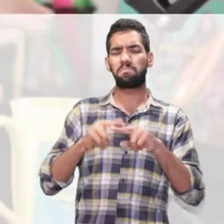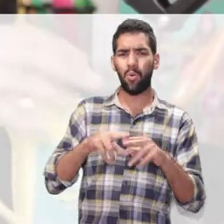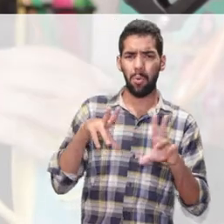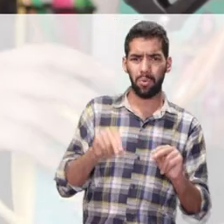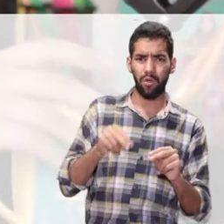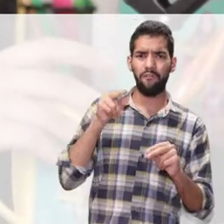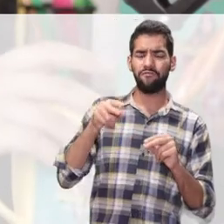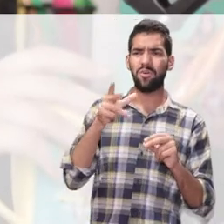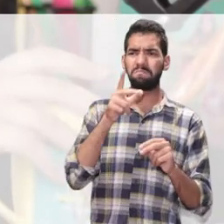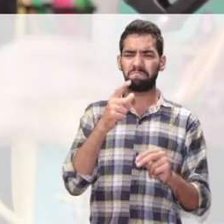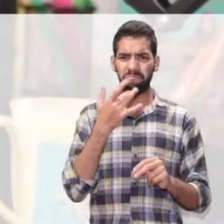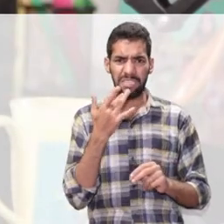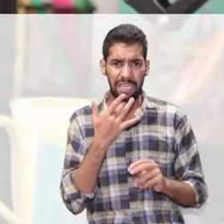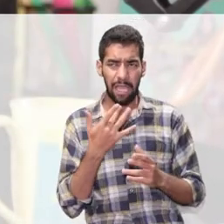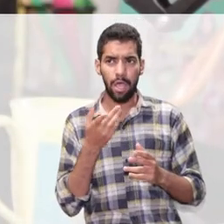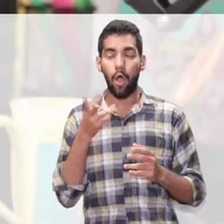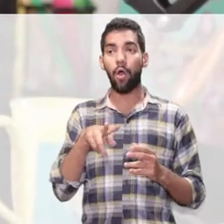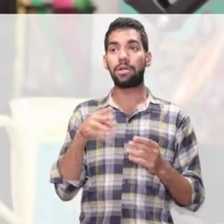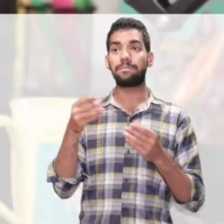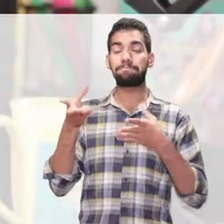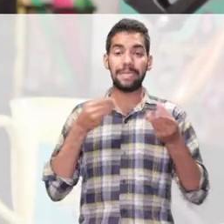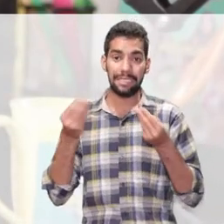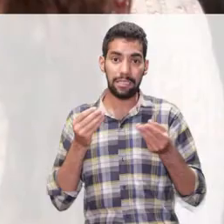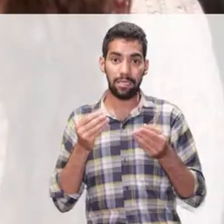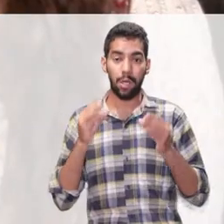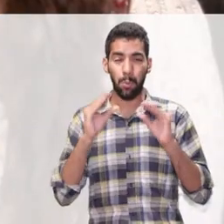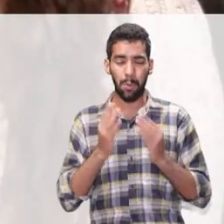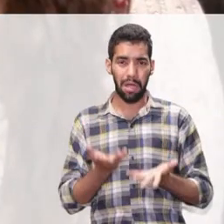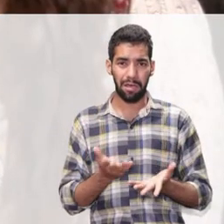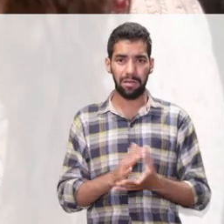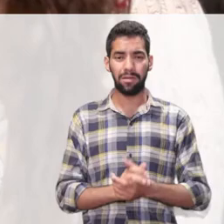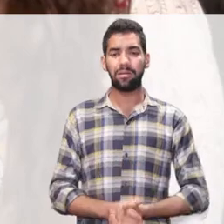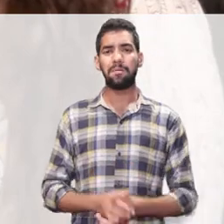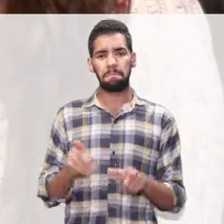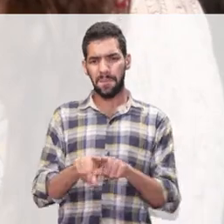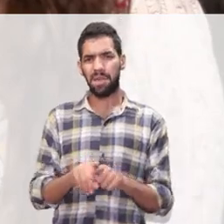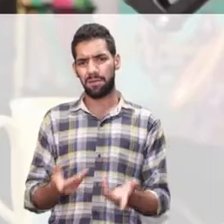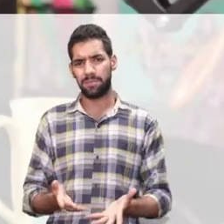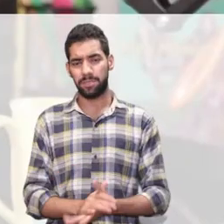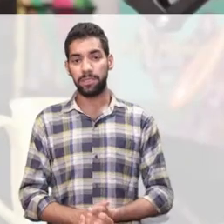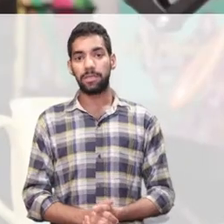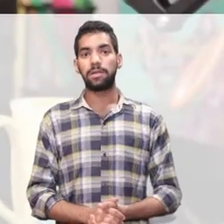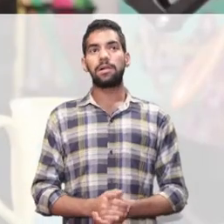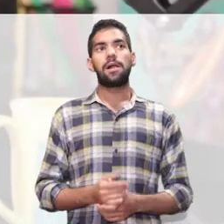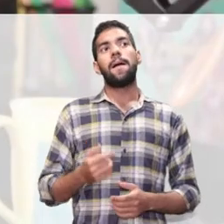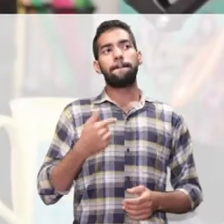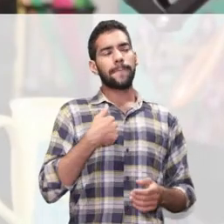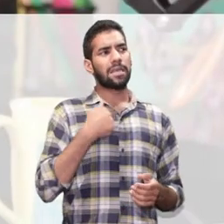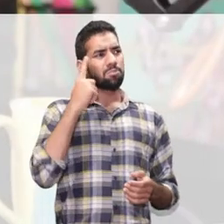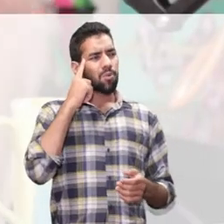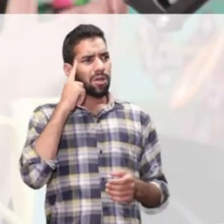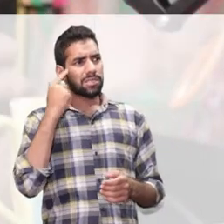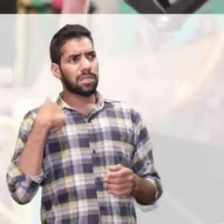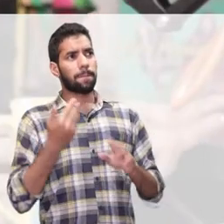35वां कथित यौन व्यसन अधिक इन पाकिस्तान